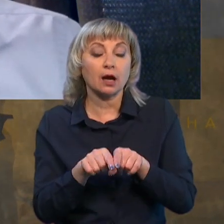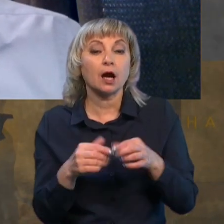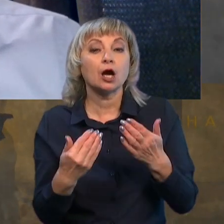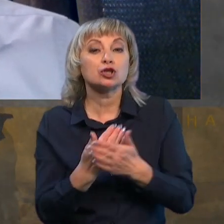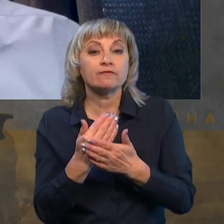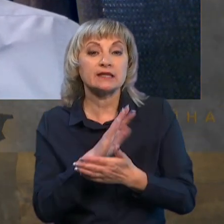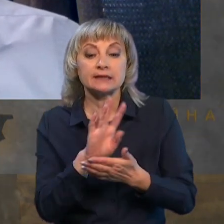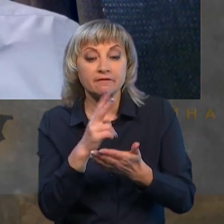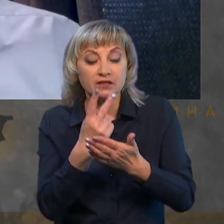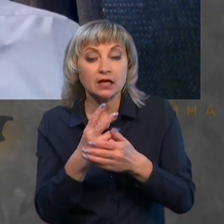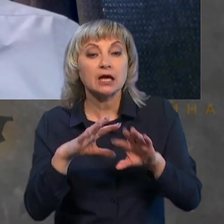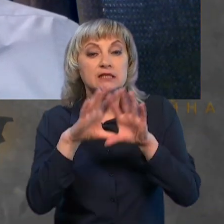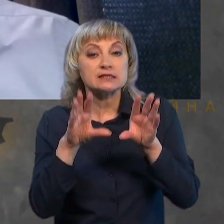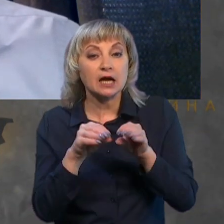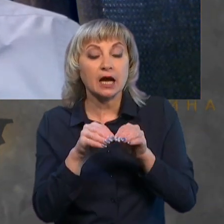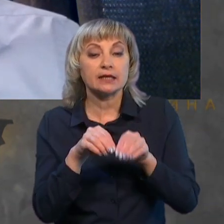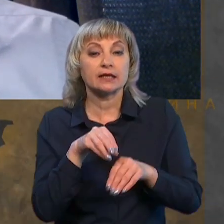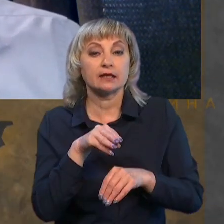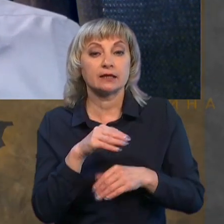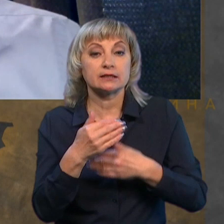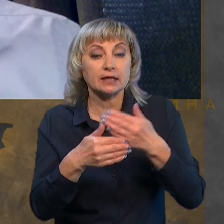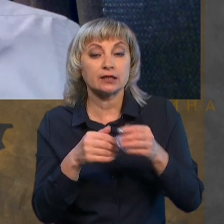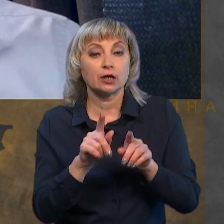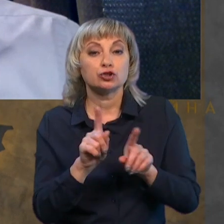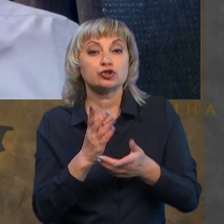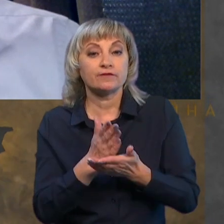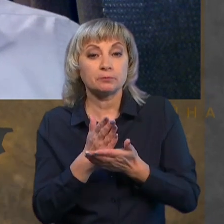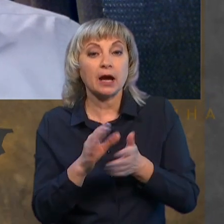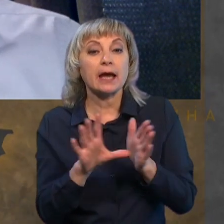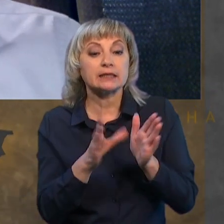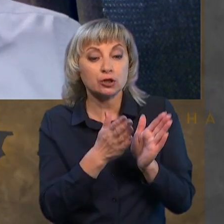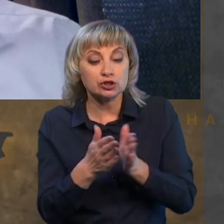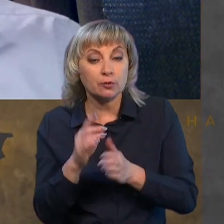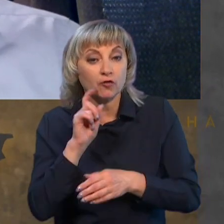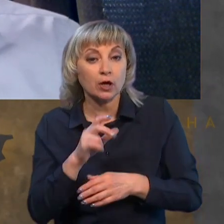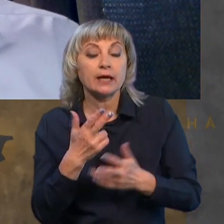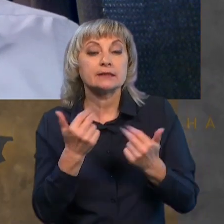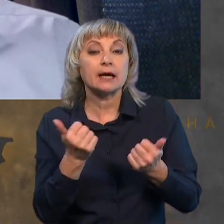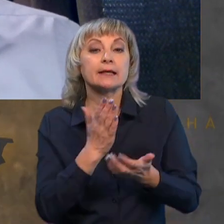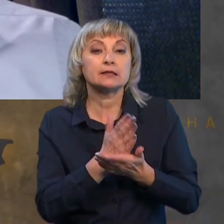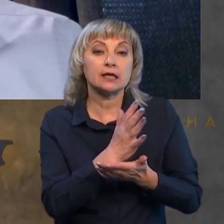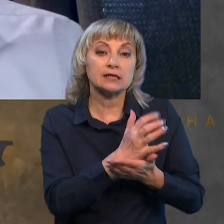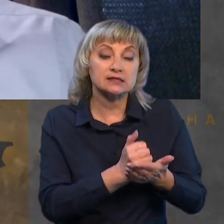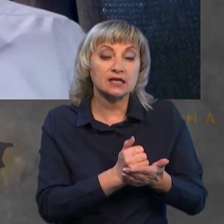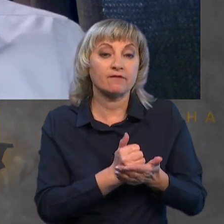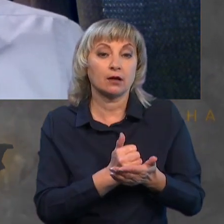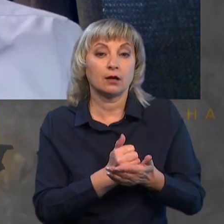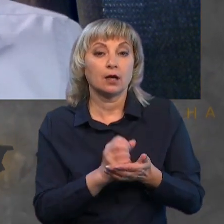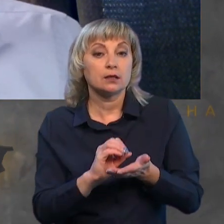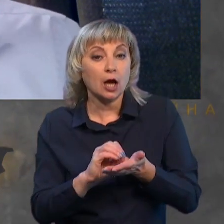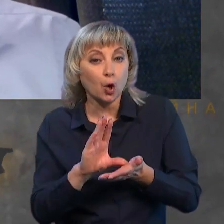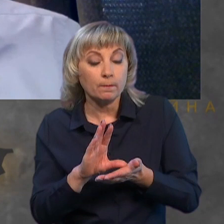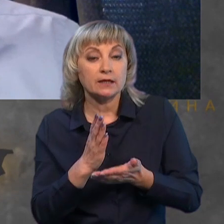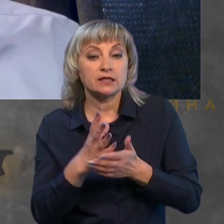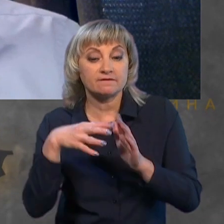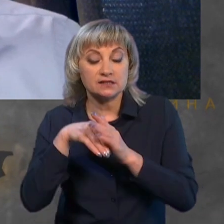не відображає загальний тренд того, що відбувається з енергосистемою України. Тобто є, да, є резерви, є вони накопичені, є